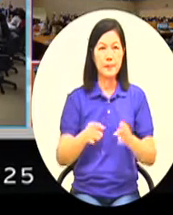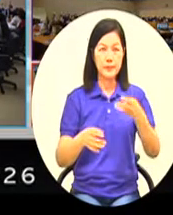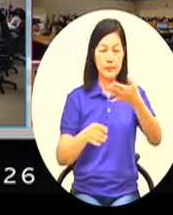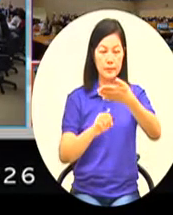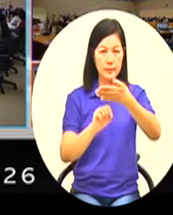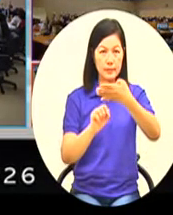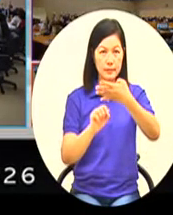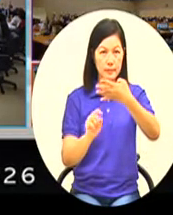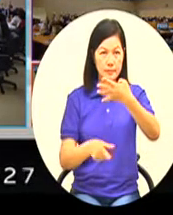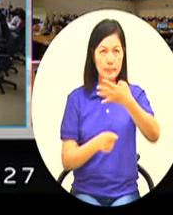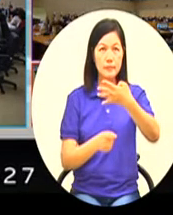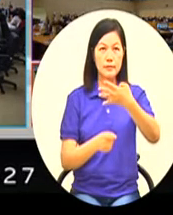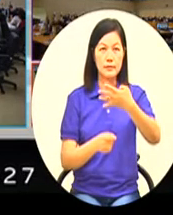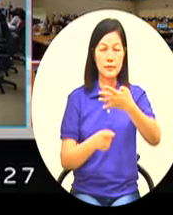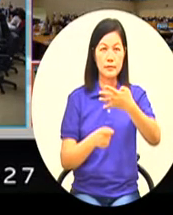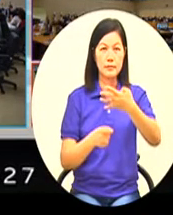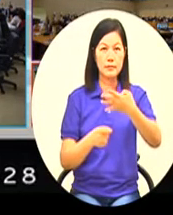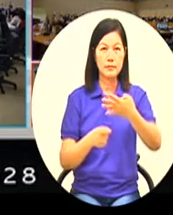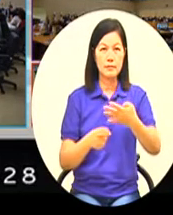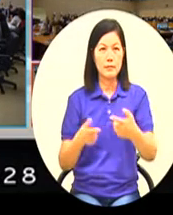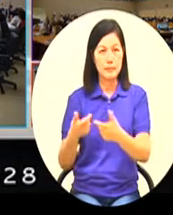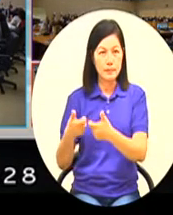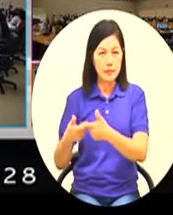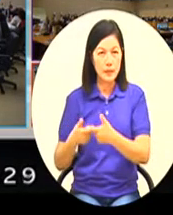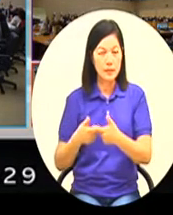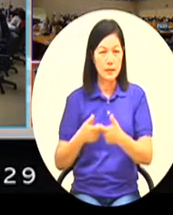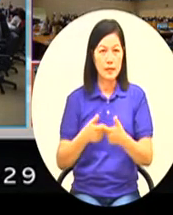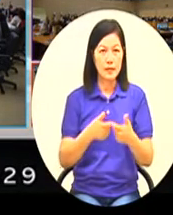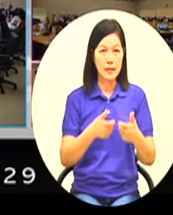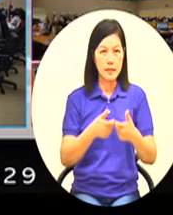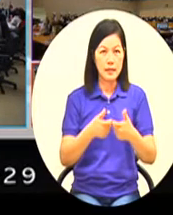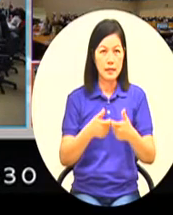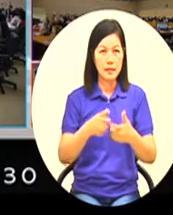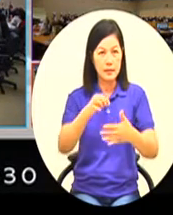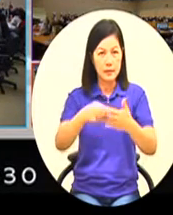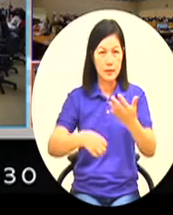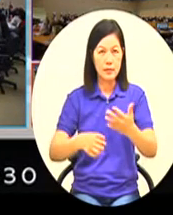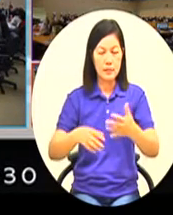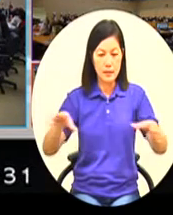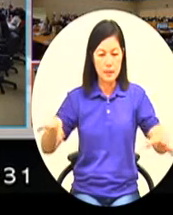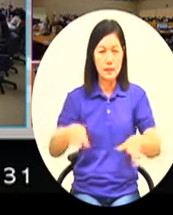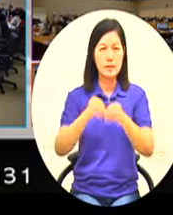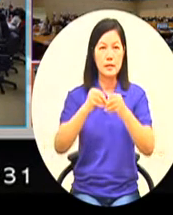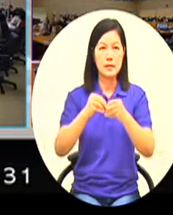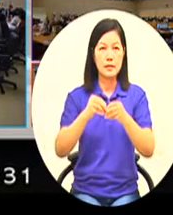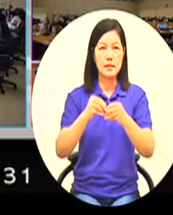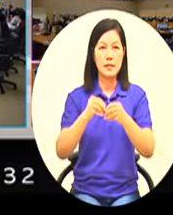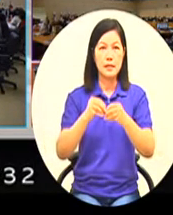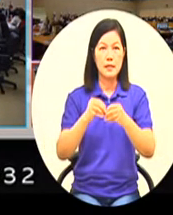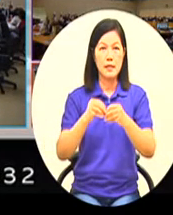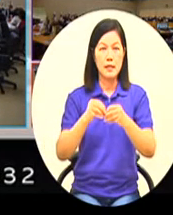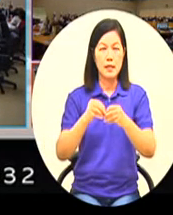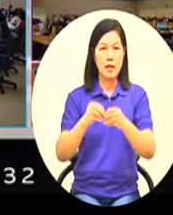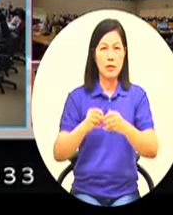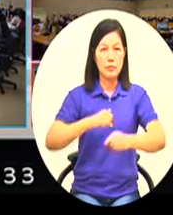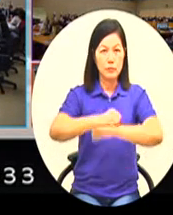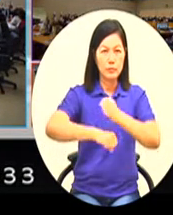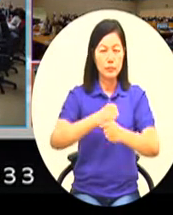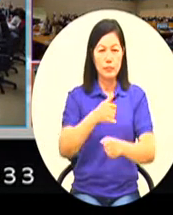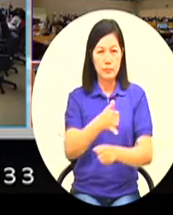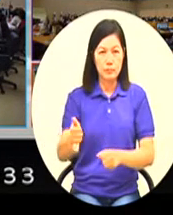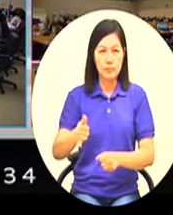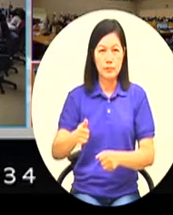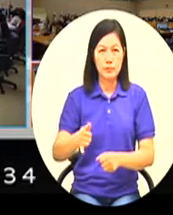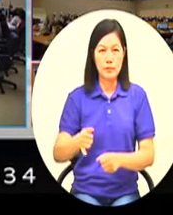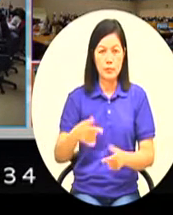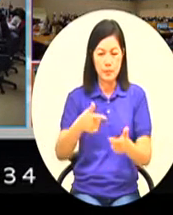以暂时运作机制为议题进行兵棋推演，整合暂时防卫动员机制，以平时紧急